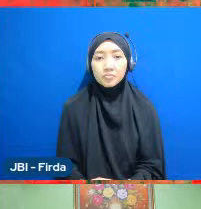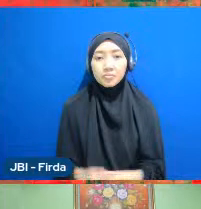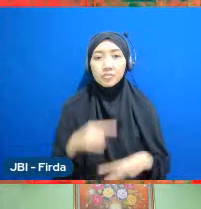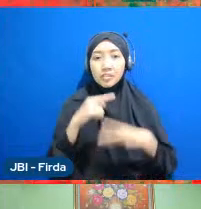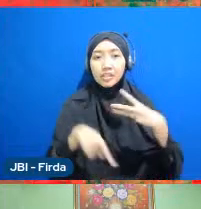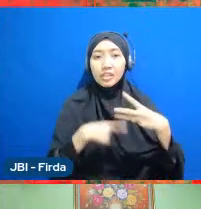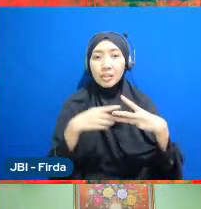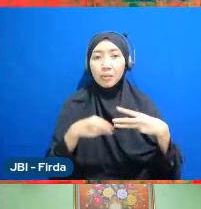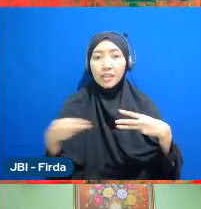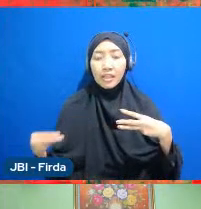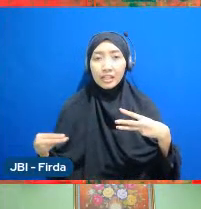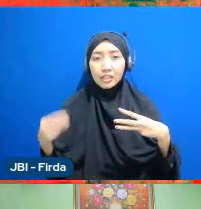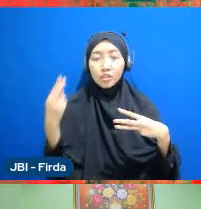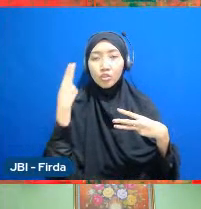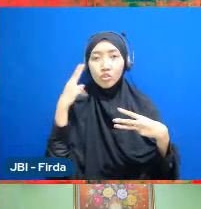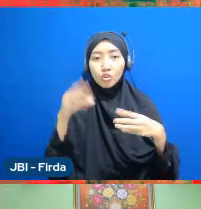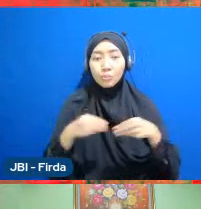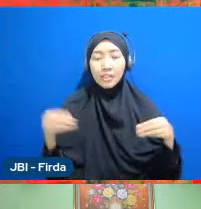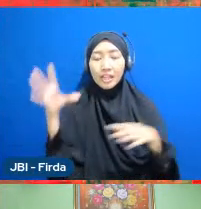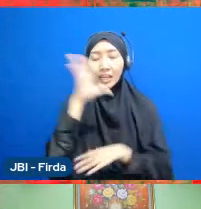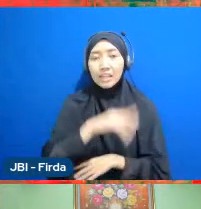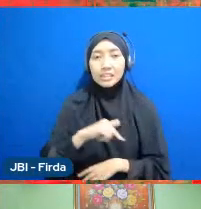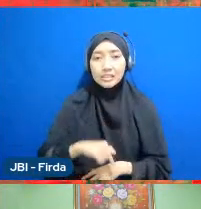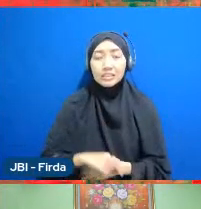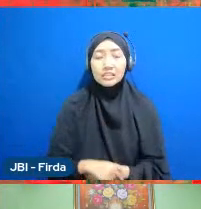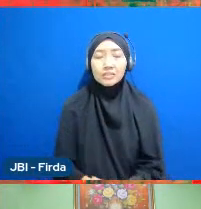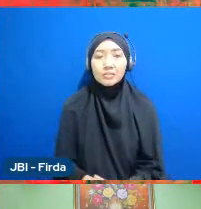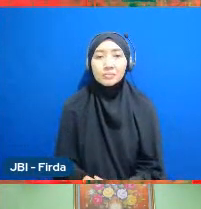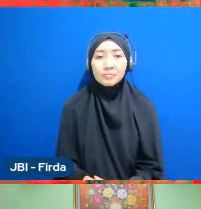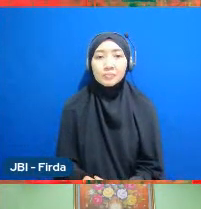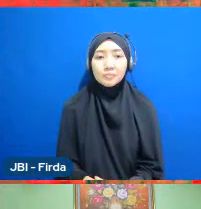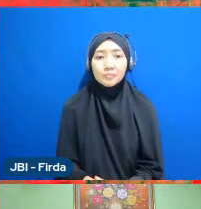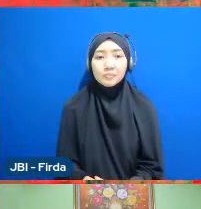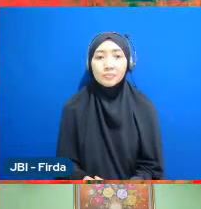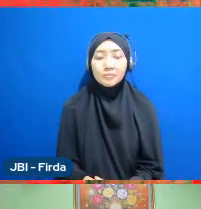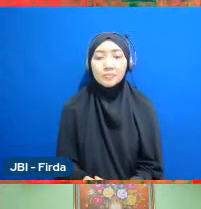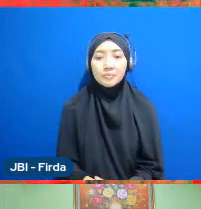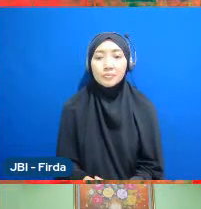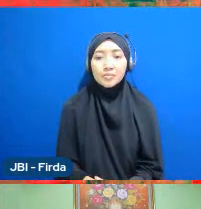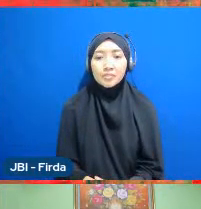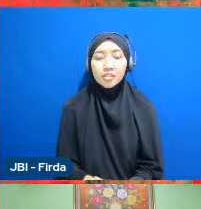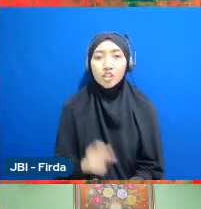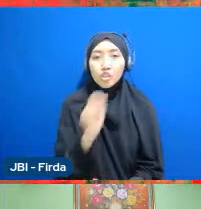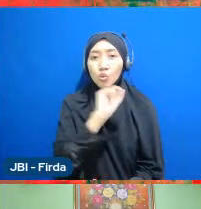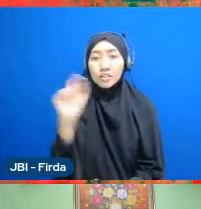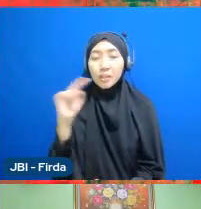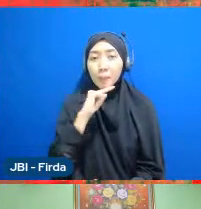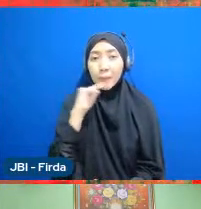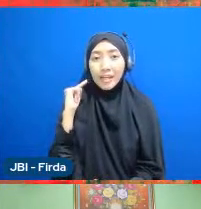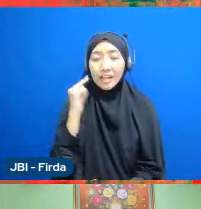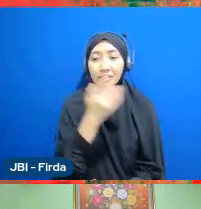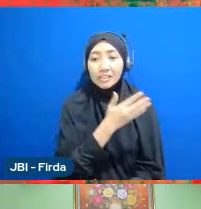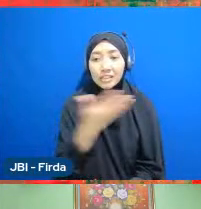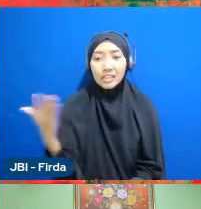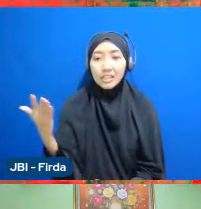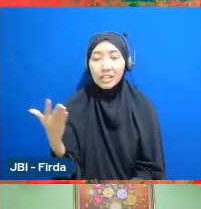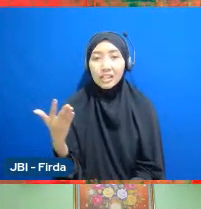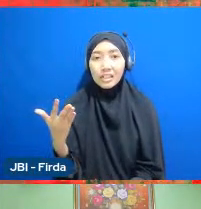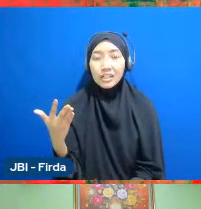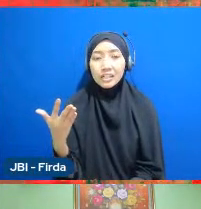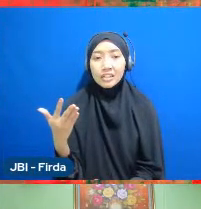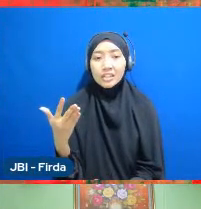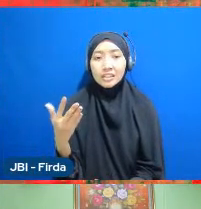materi untuk materi hari ini. Di sini ada tulisan yang berwarna merah. Silakan sahabat untuk